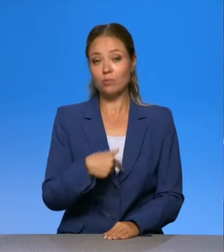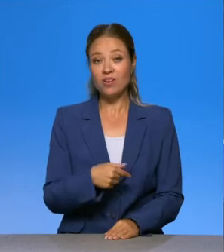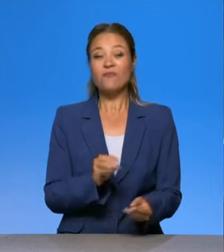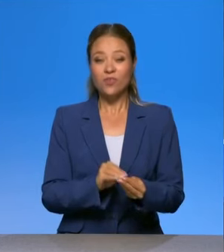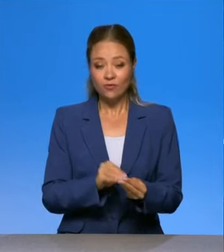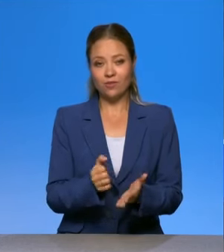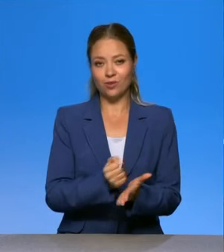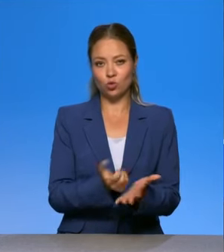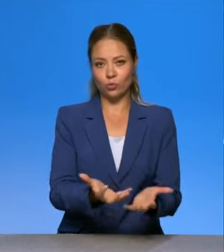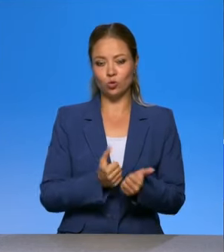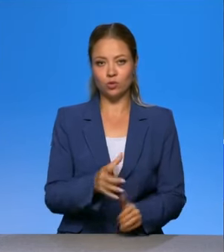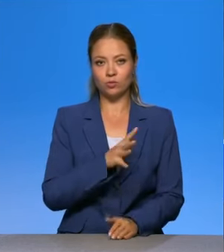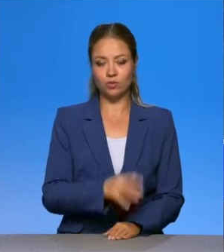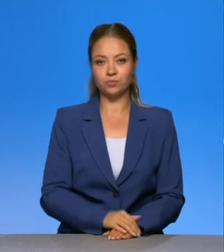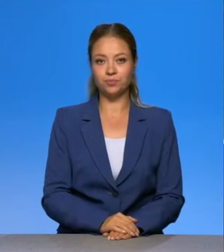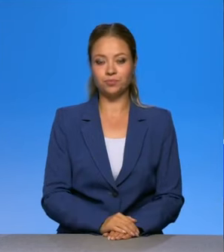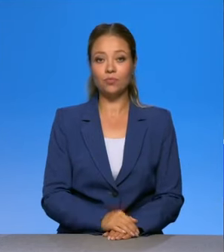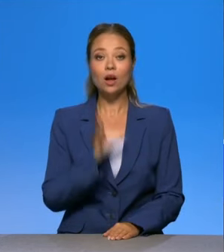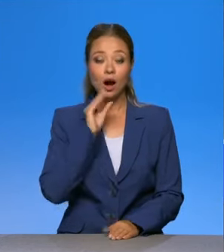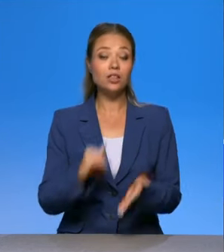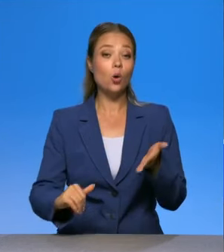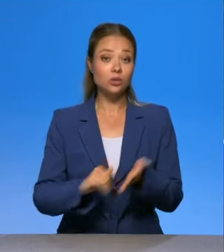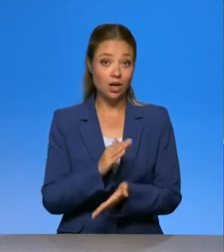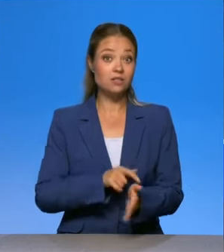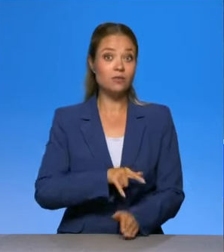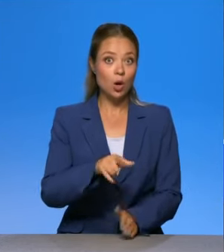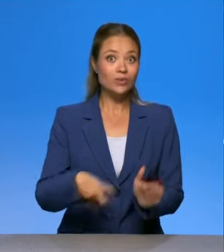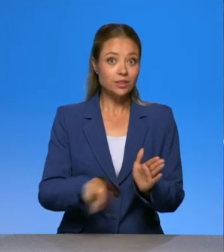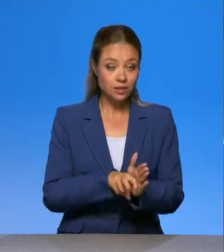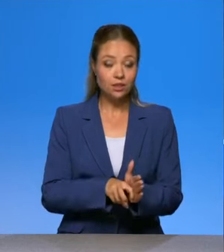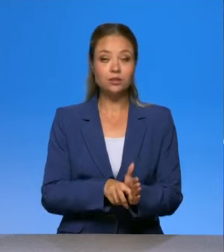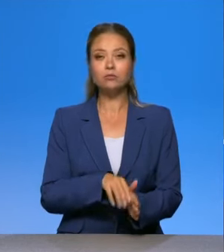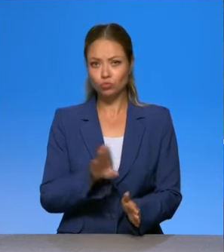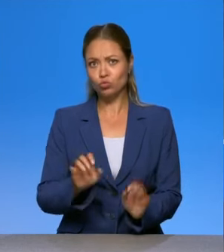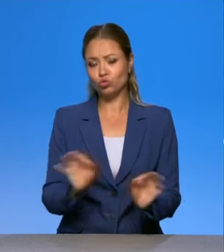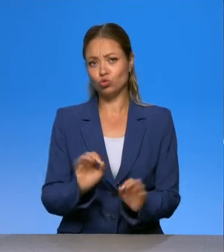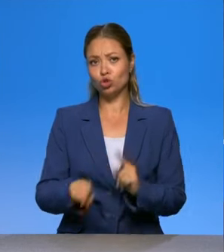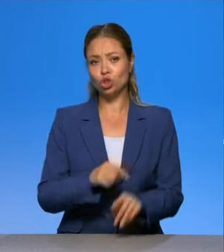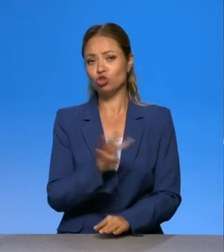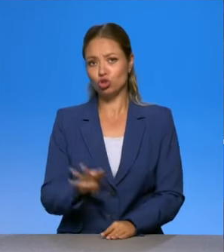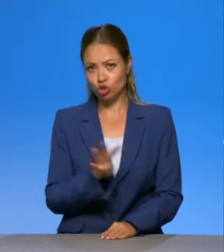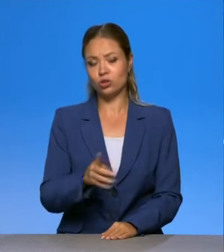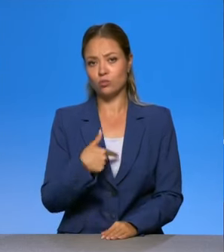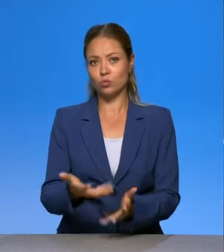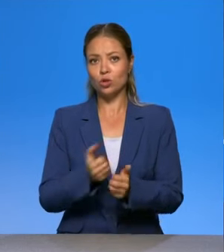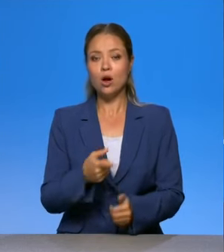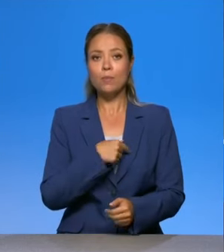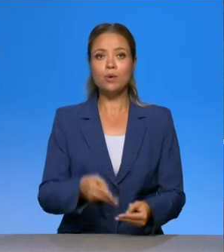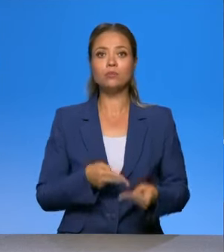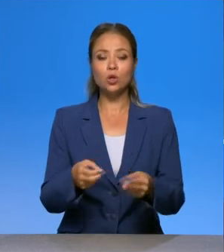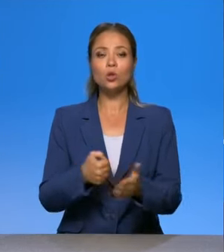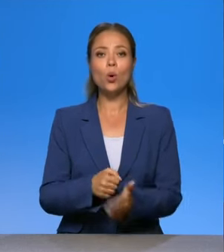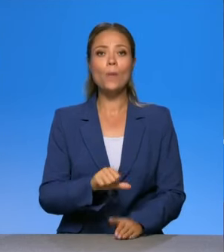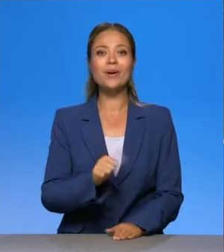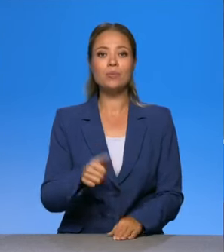мы в самолет, мы получили через 4 часа. Нет худа без добра. Так получилось, что мы добрались до премьер-министра Папуа